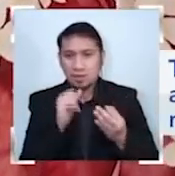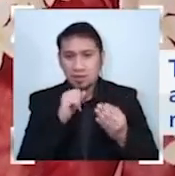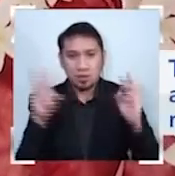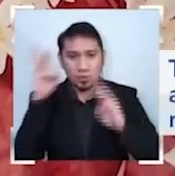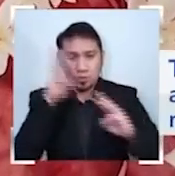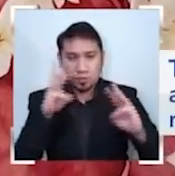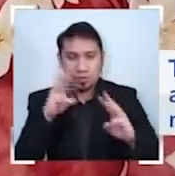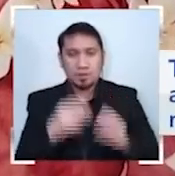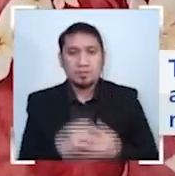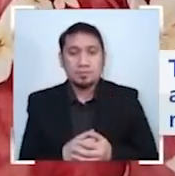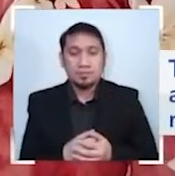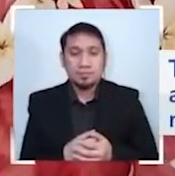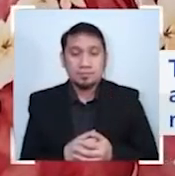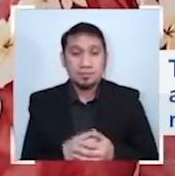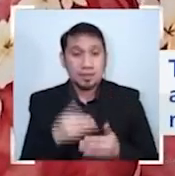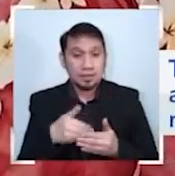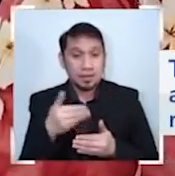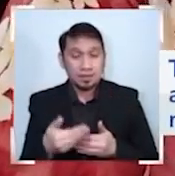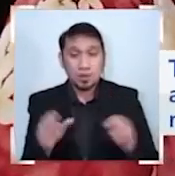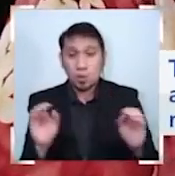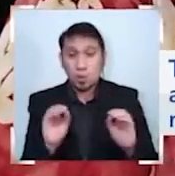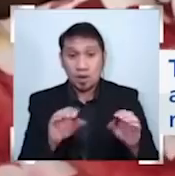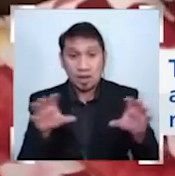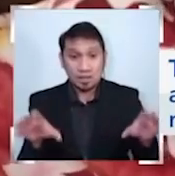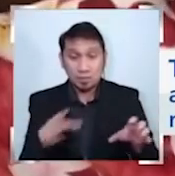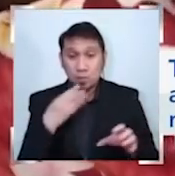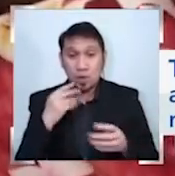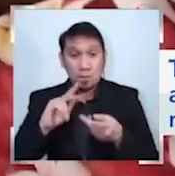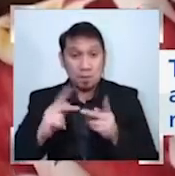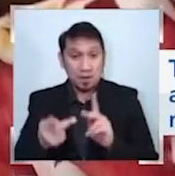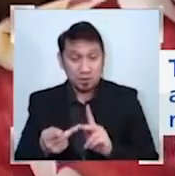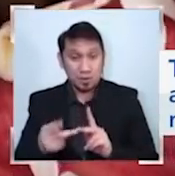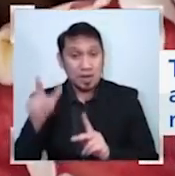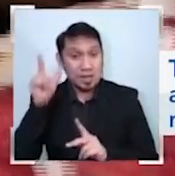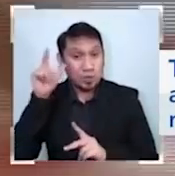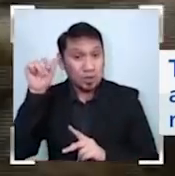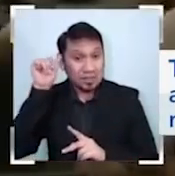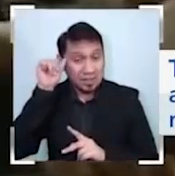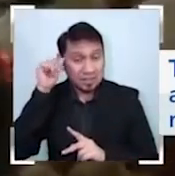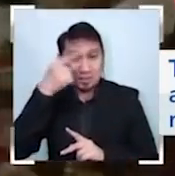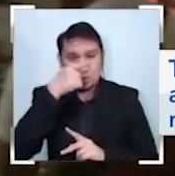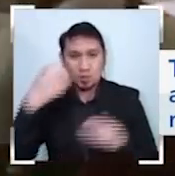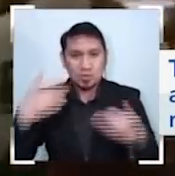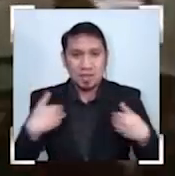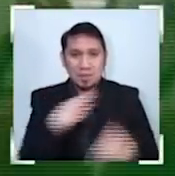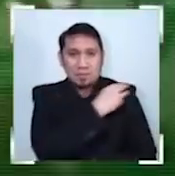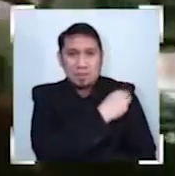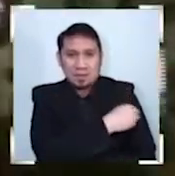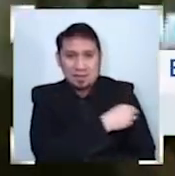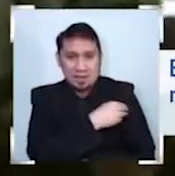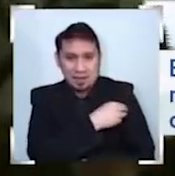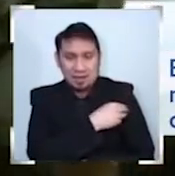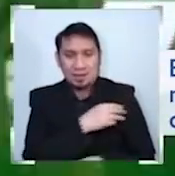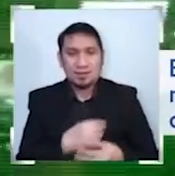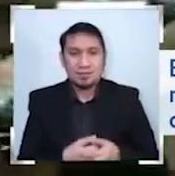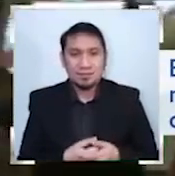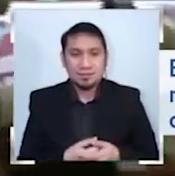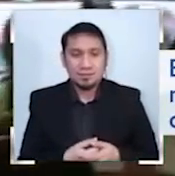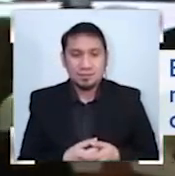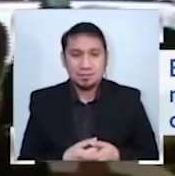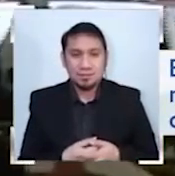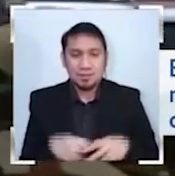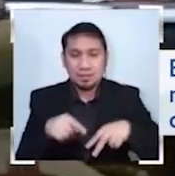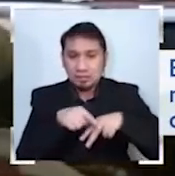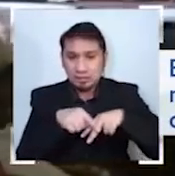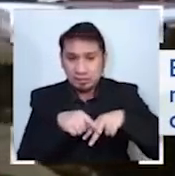ngayong araw ang running mate niya si Lito Atienza na sumailalim sa operasyon ng kanyang tuhod. Nasa Iloilo si Bongbong Marcos at